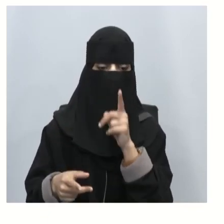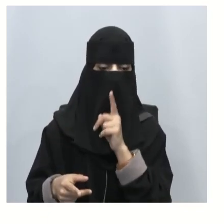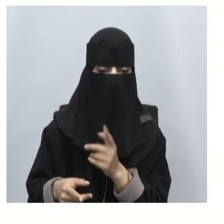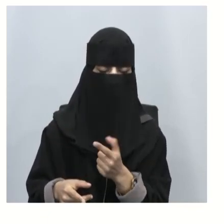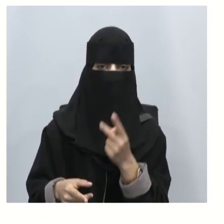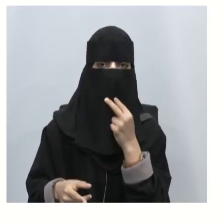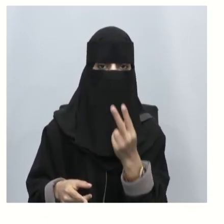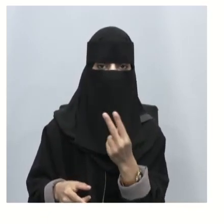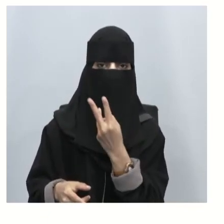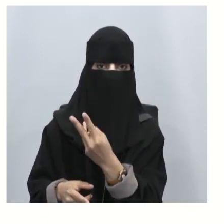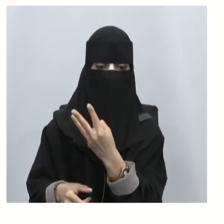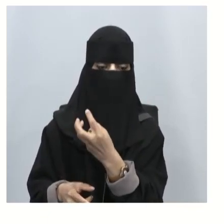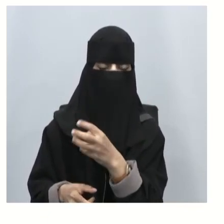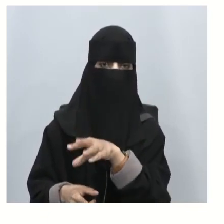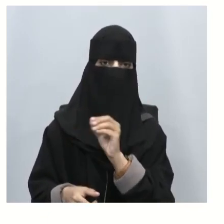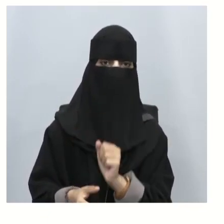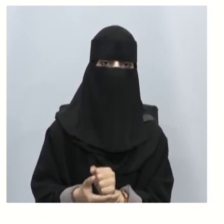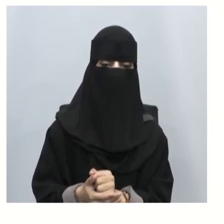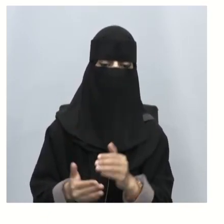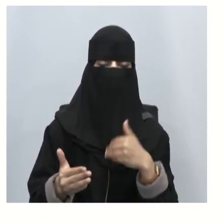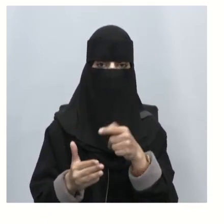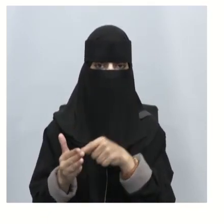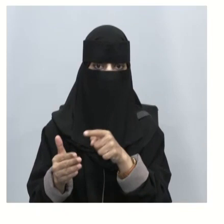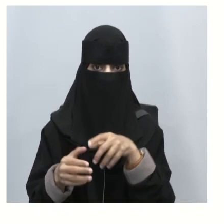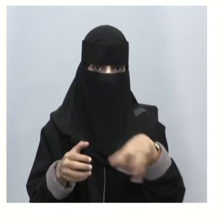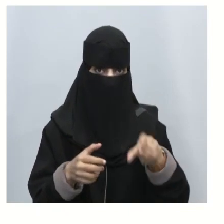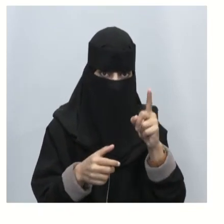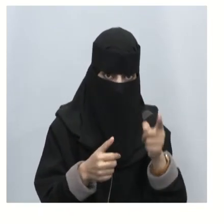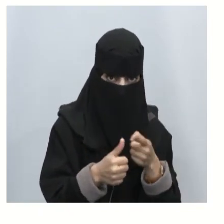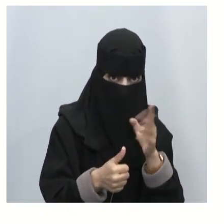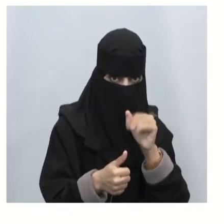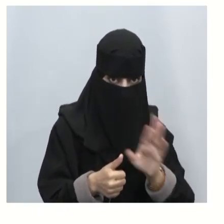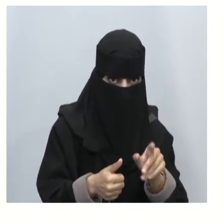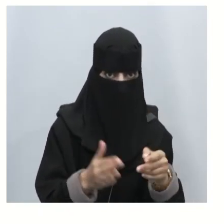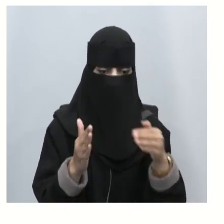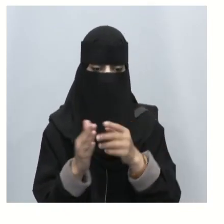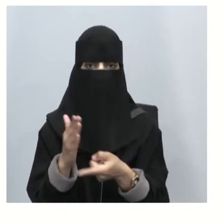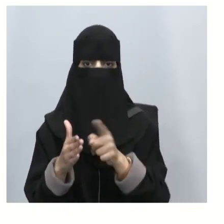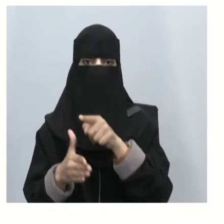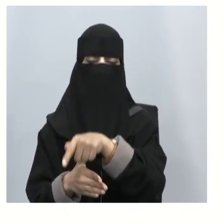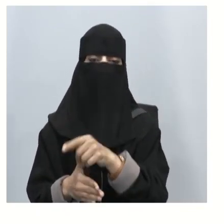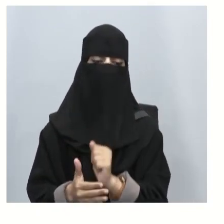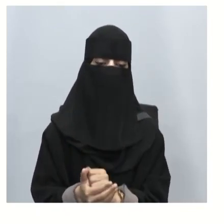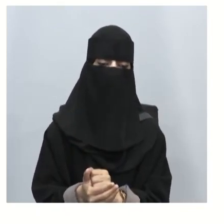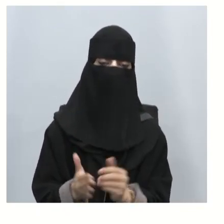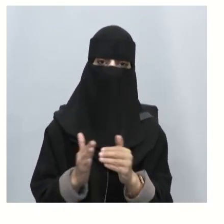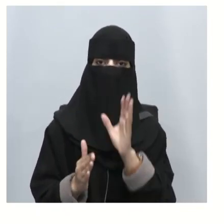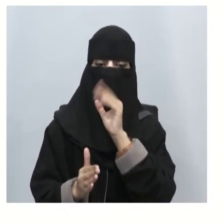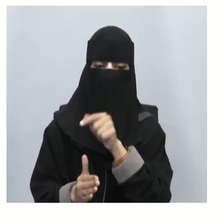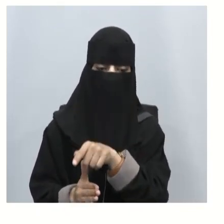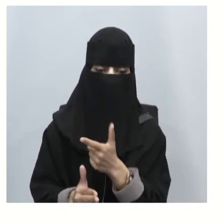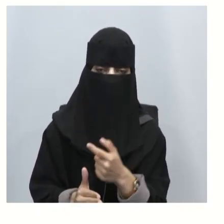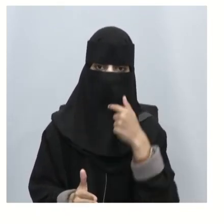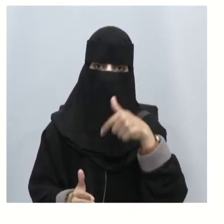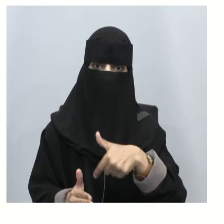في عام 232 اي بعد انتهاء العصر الاول ومتى انتهى في عام